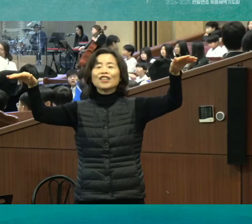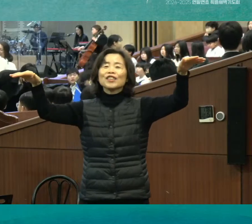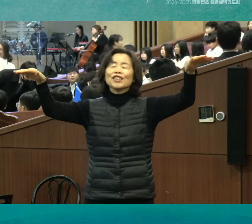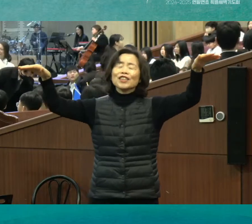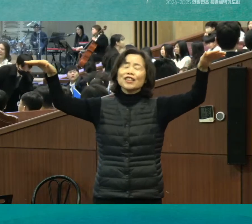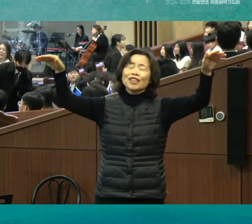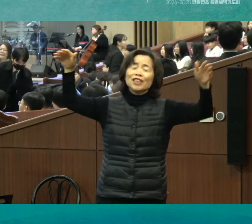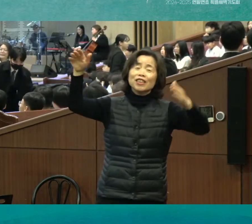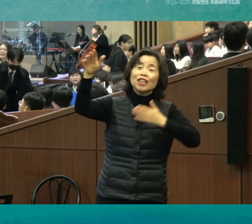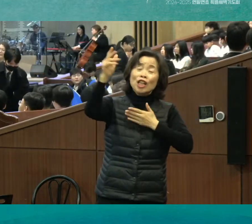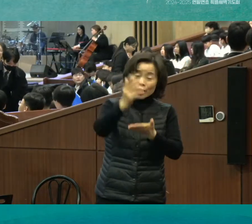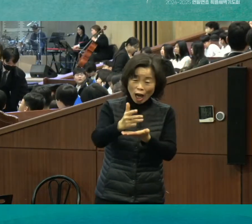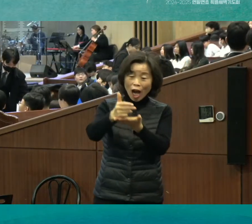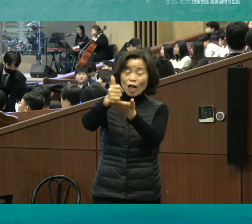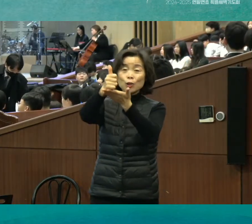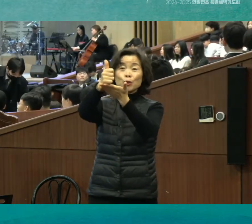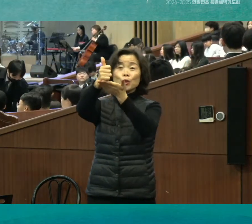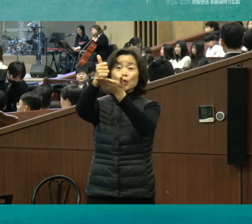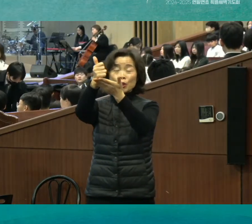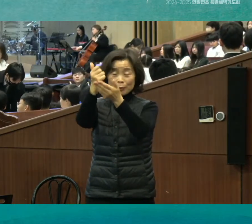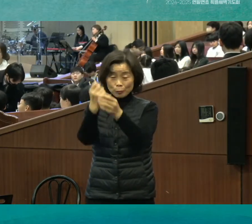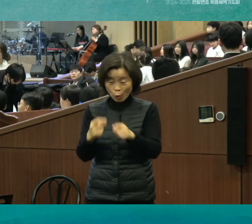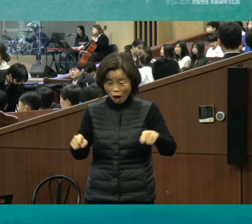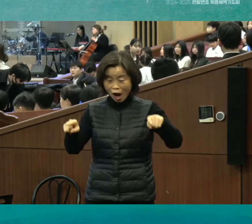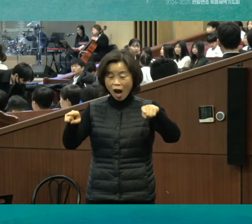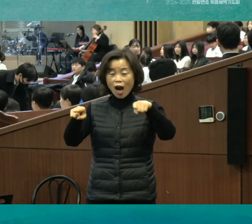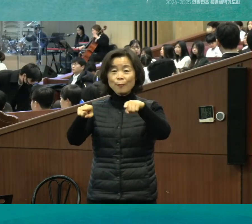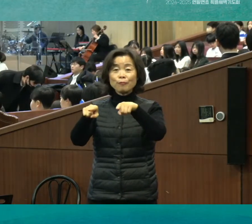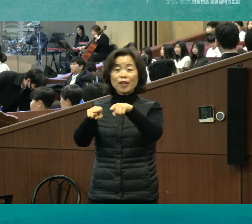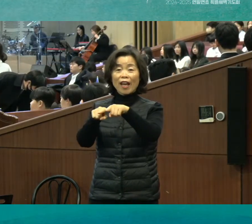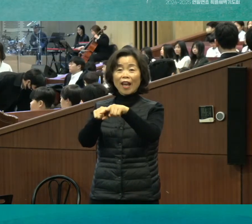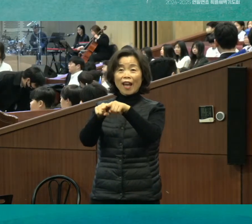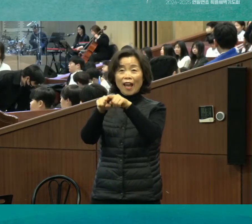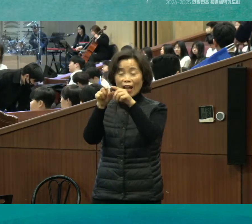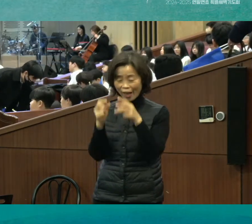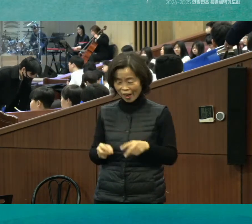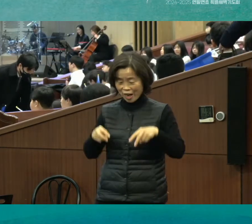올라가듯 나 주님과 함께